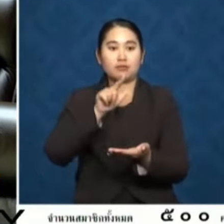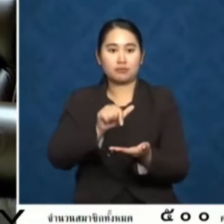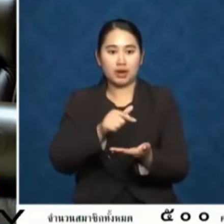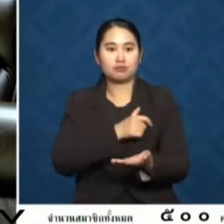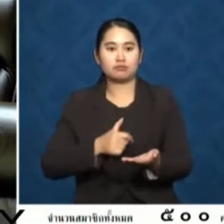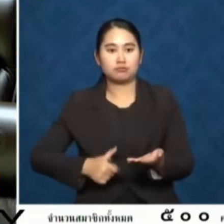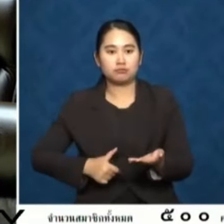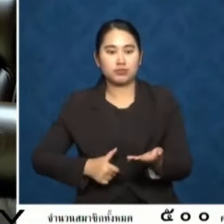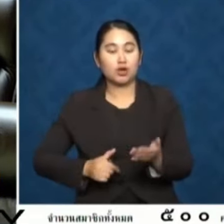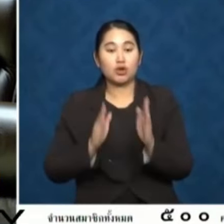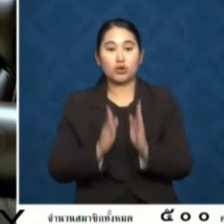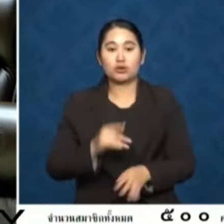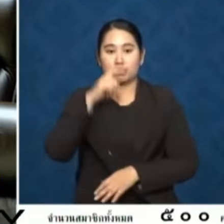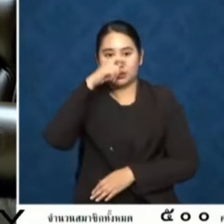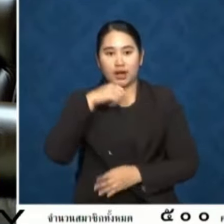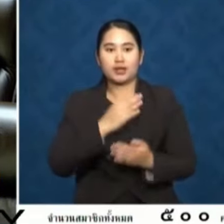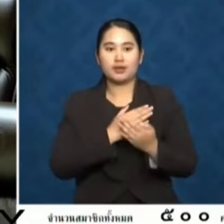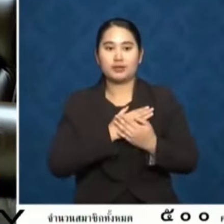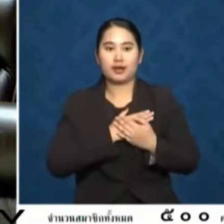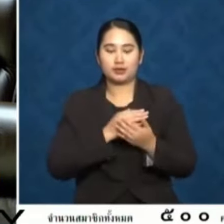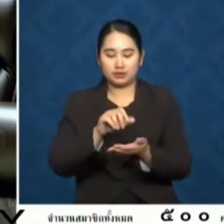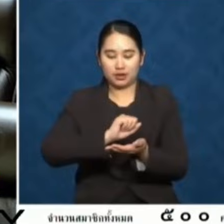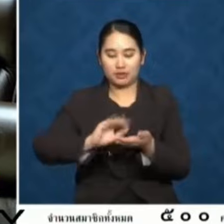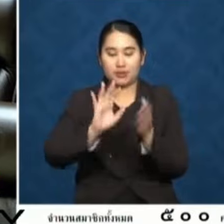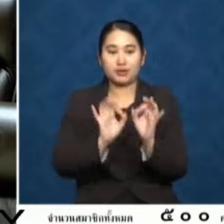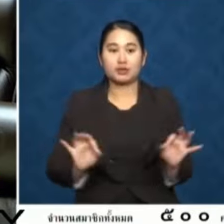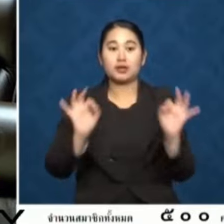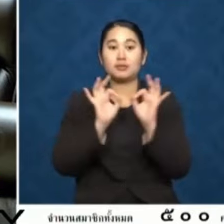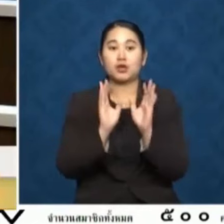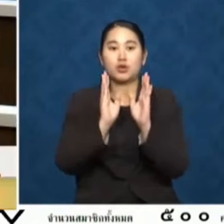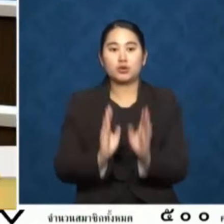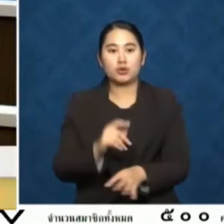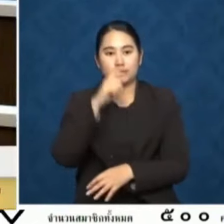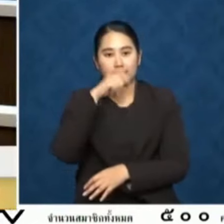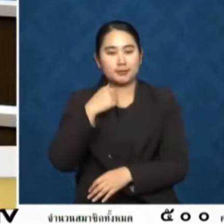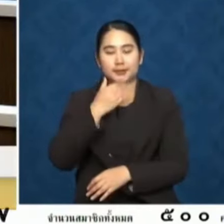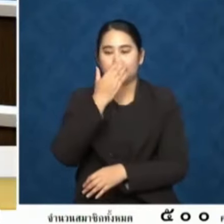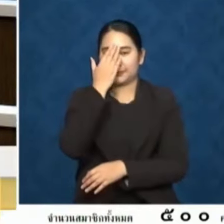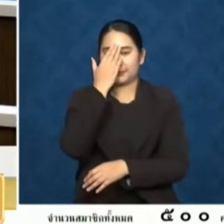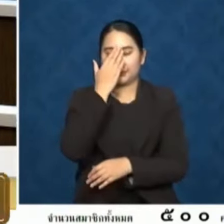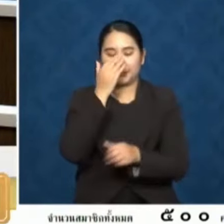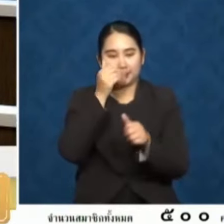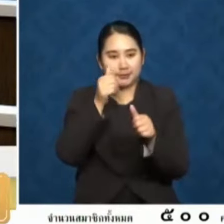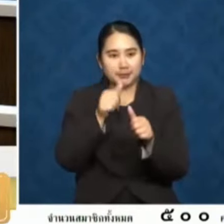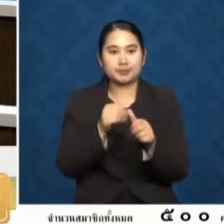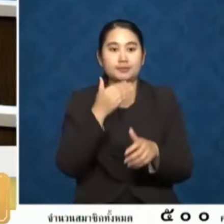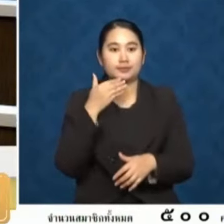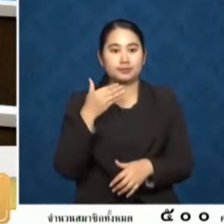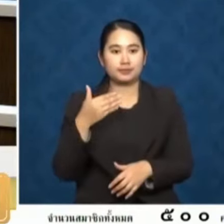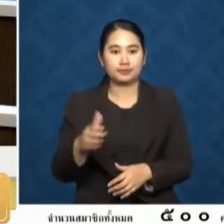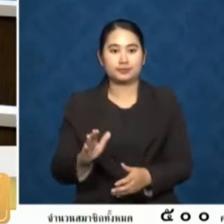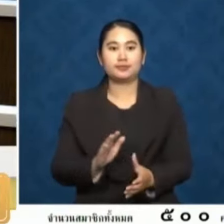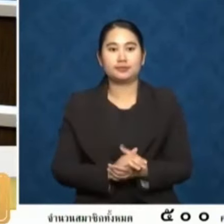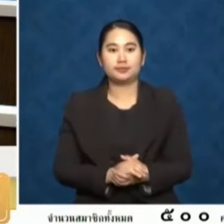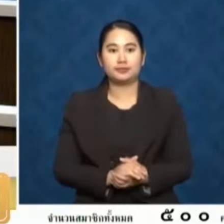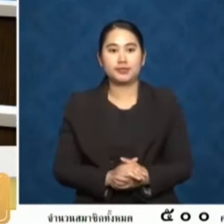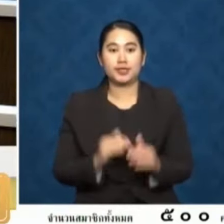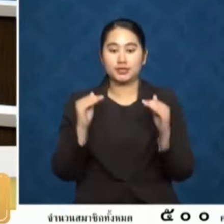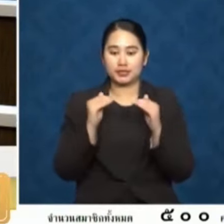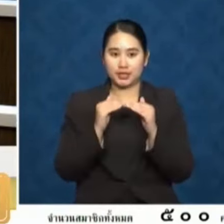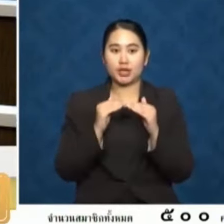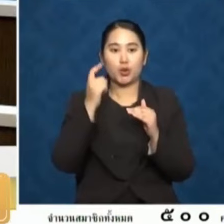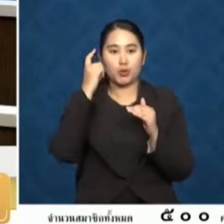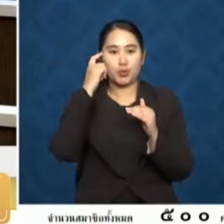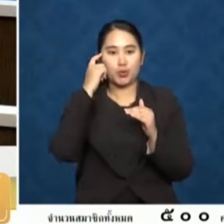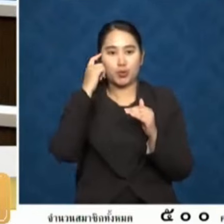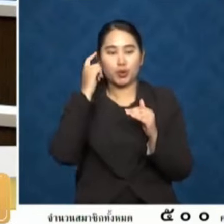ไทยและเป็นสถาบันสำคัญที่คนไทยเคารพนับถือมายาวนานเป็นเรื่องของการรู้สิทธิ์และหน้าที่ของ